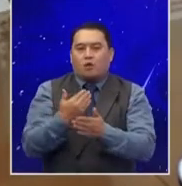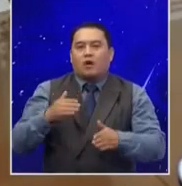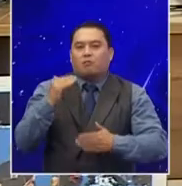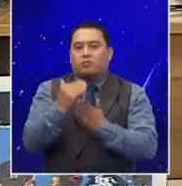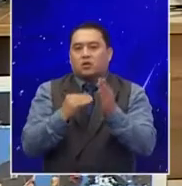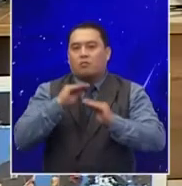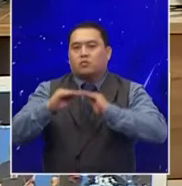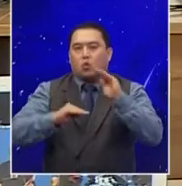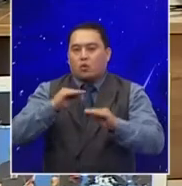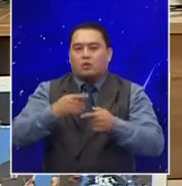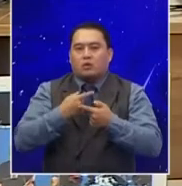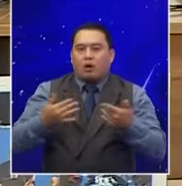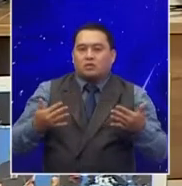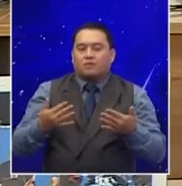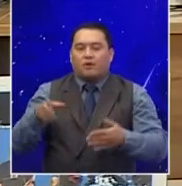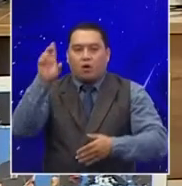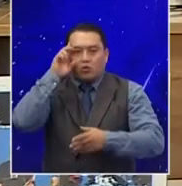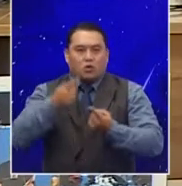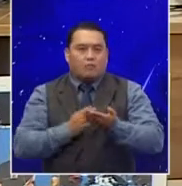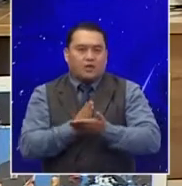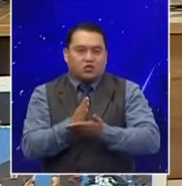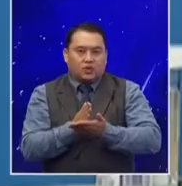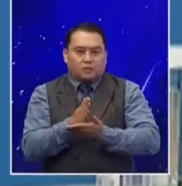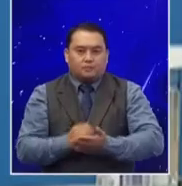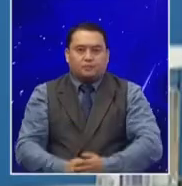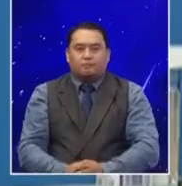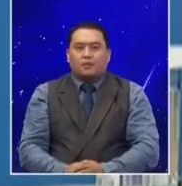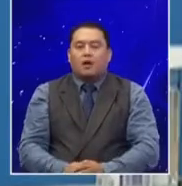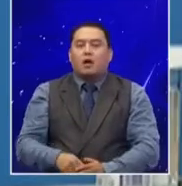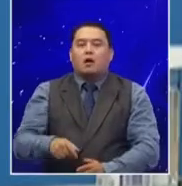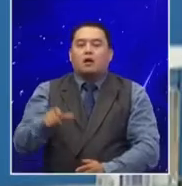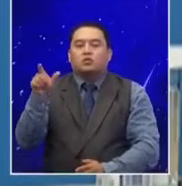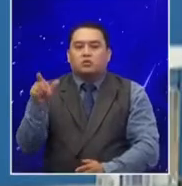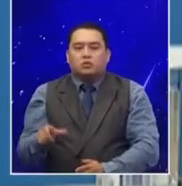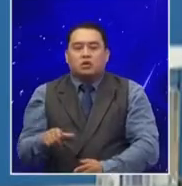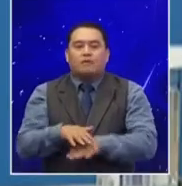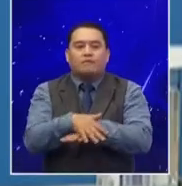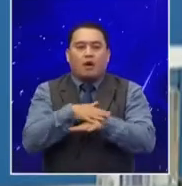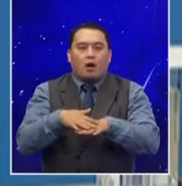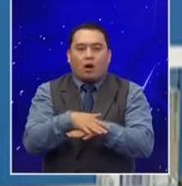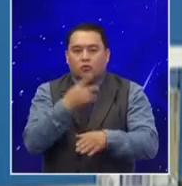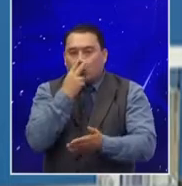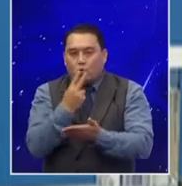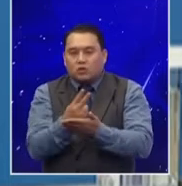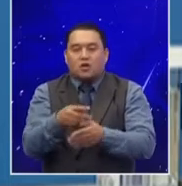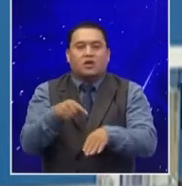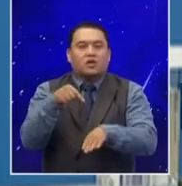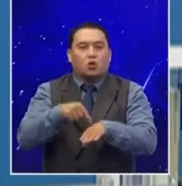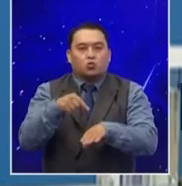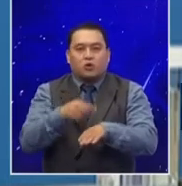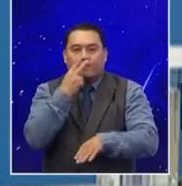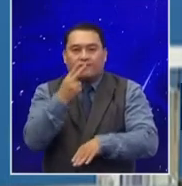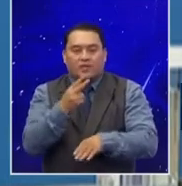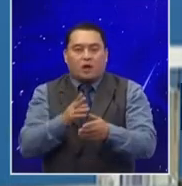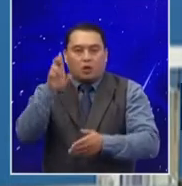предложения по реформированию различных сфер государственной политики. Граждане должны увидеть и ощутить на себе конкретные результаты